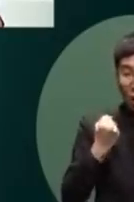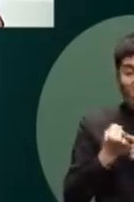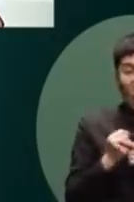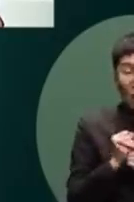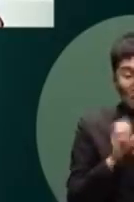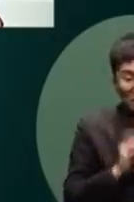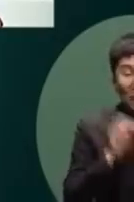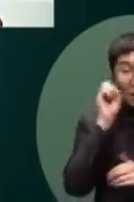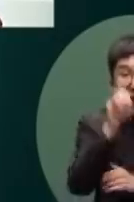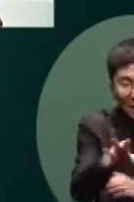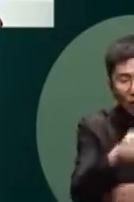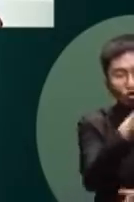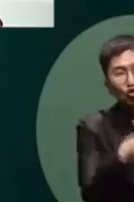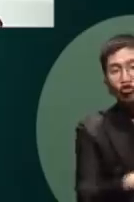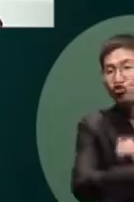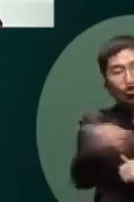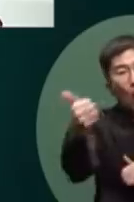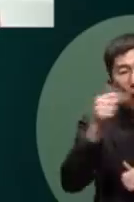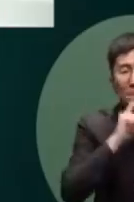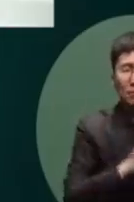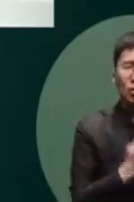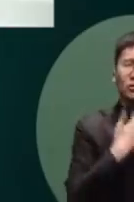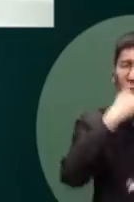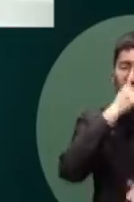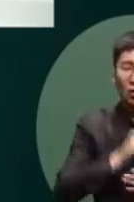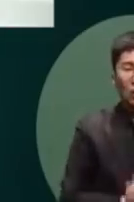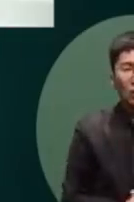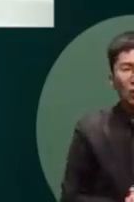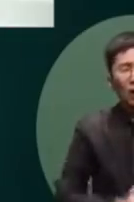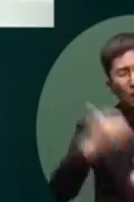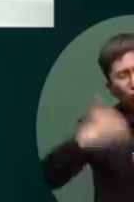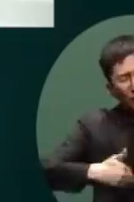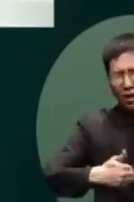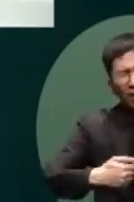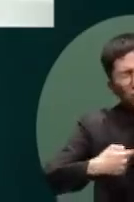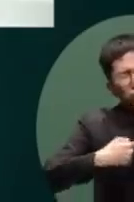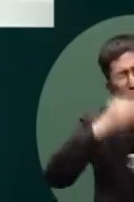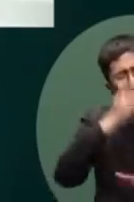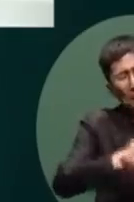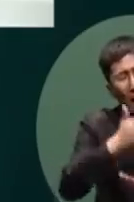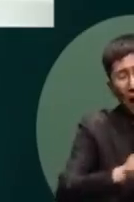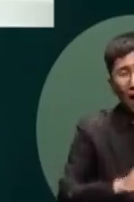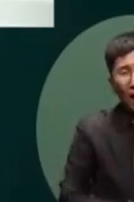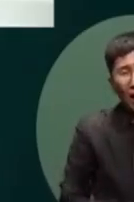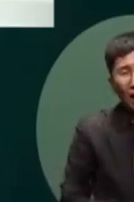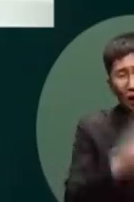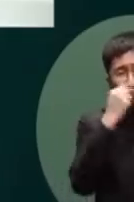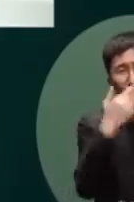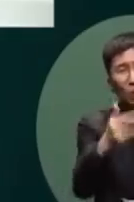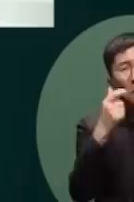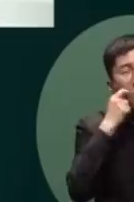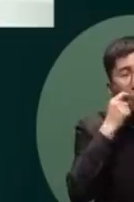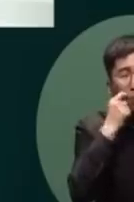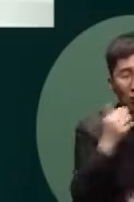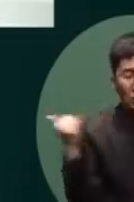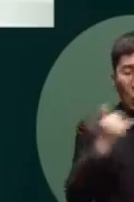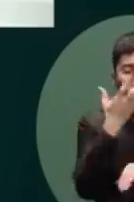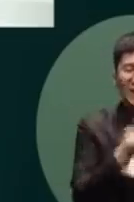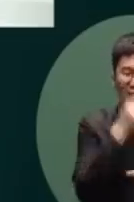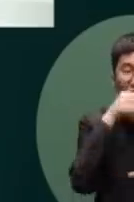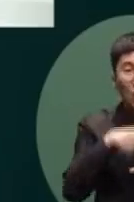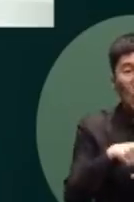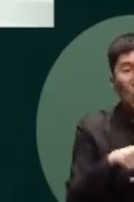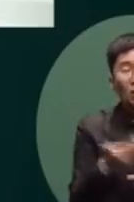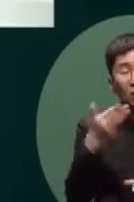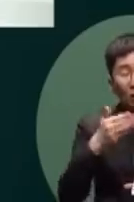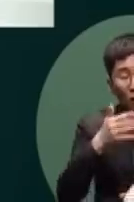죽는다. 구속영장 치면 바로 죽는다. 이제 그만 부탁해라. 더 못 봐주겠다 그랬다. 이런 명확한 녹취록이 있는데 저는 윤석열